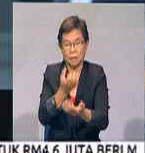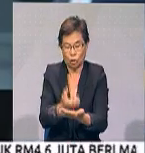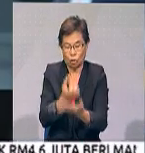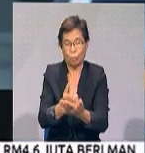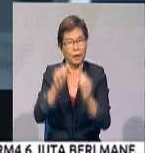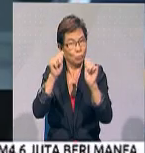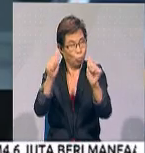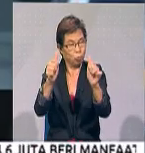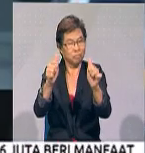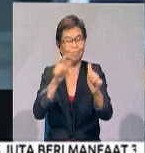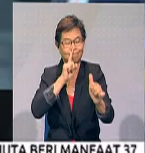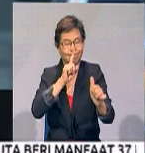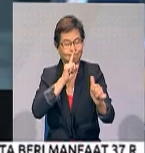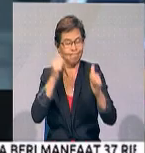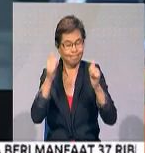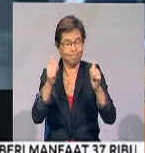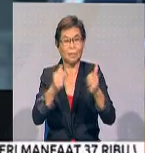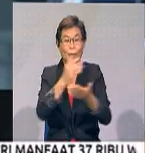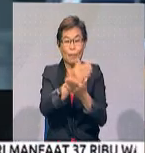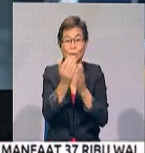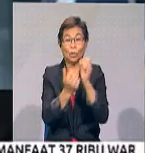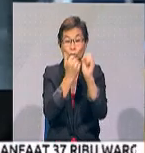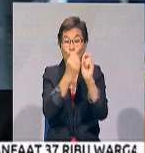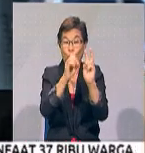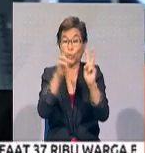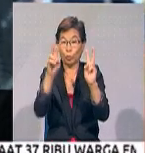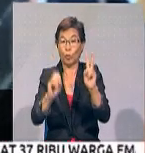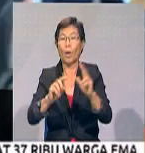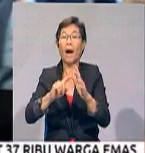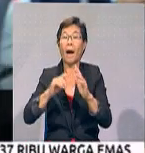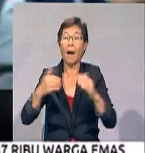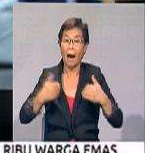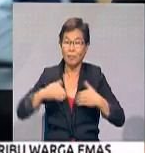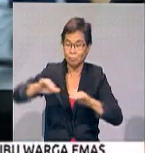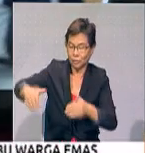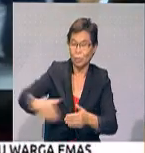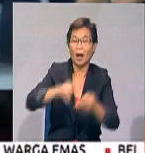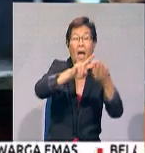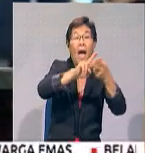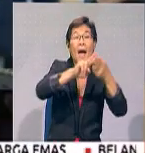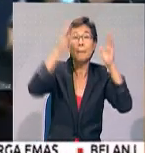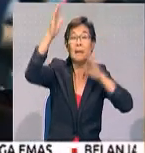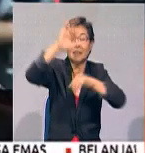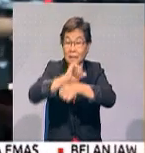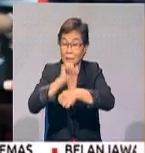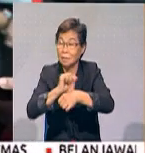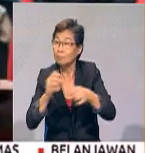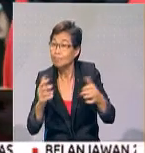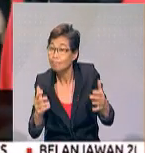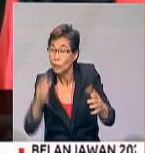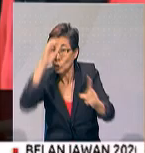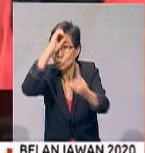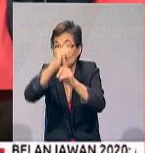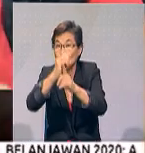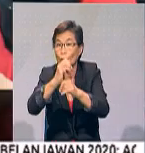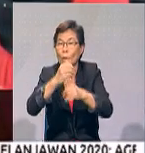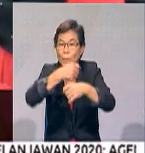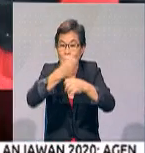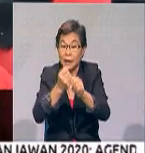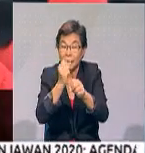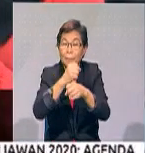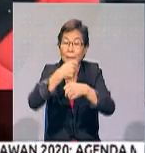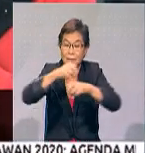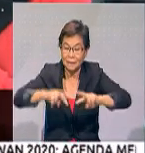sebenarnya. Belanjawan 2020 turut memperkenalkan hashtag Malaysia Kerja bertujuan membina modal